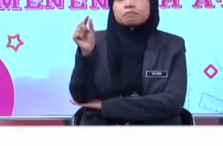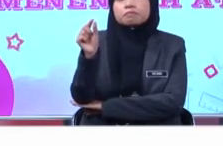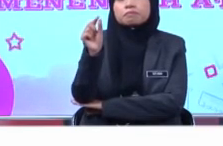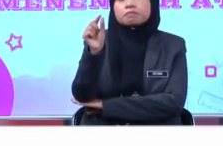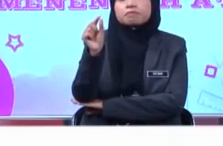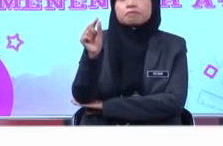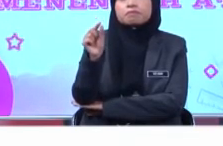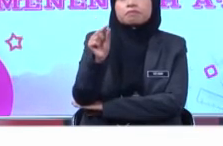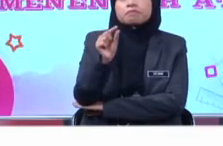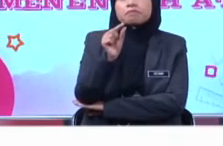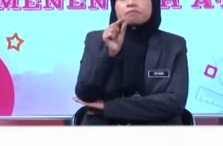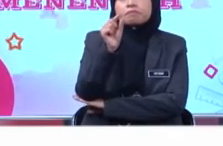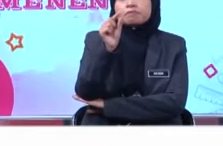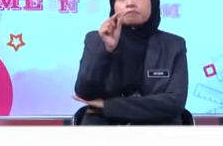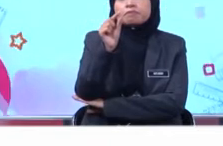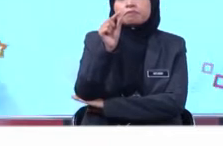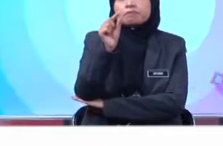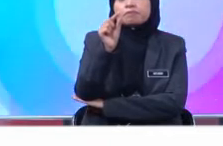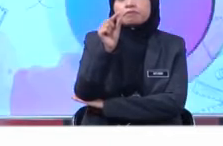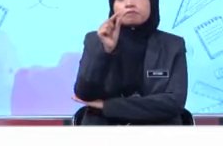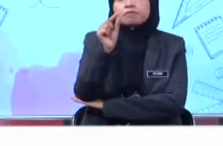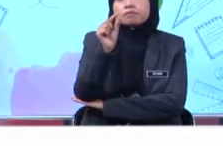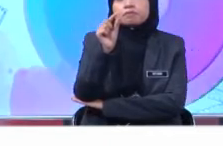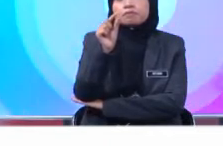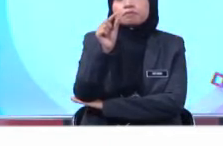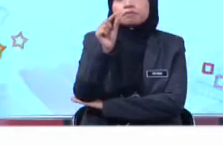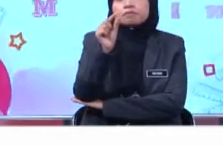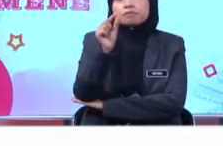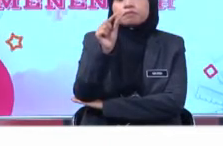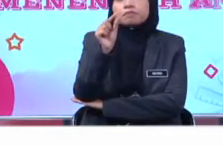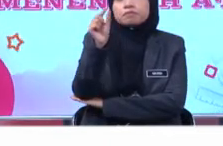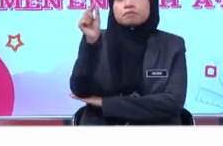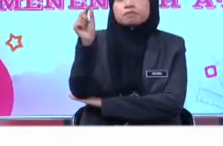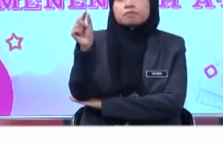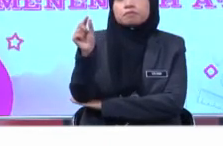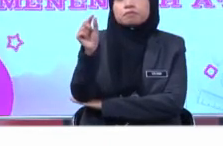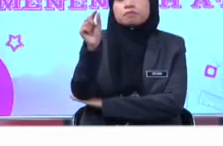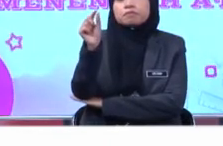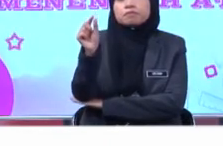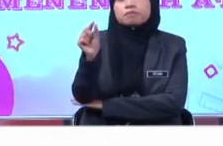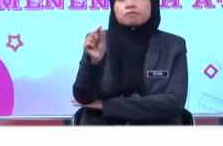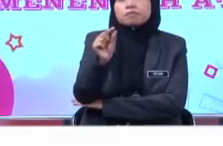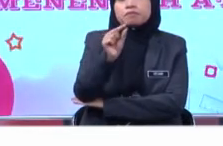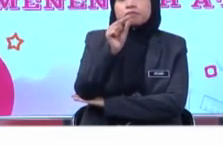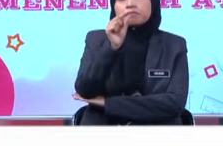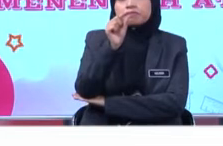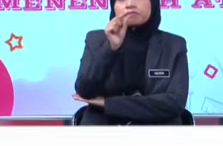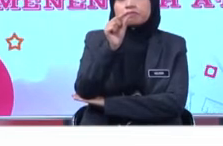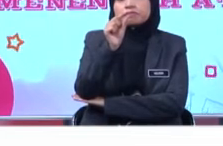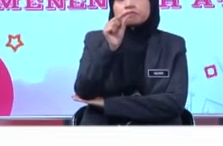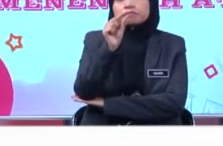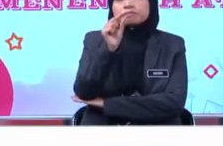auto out toko uh uh SC bogom